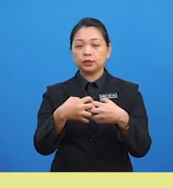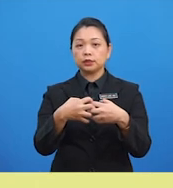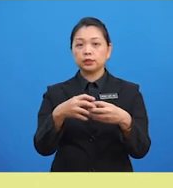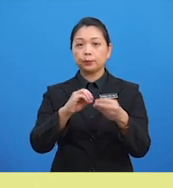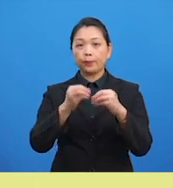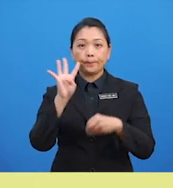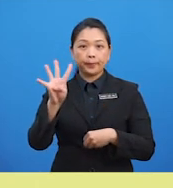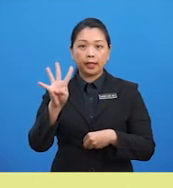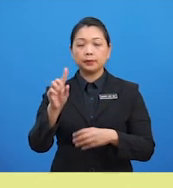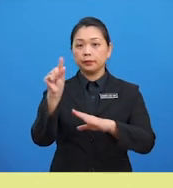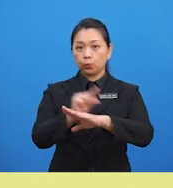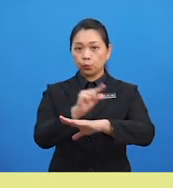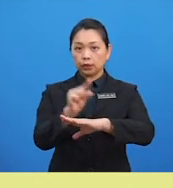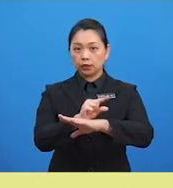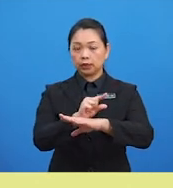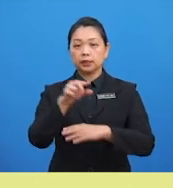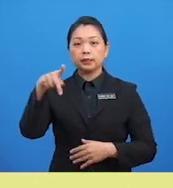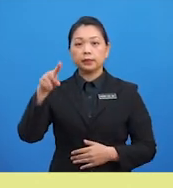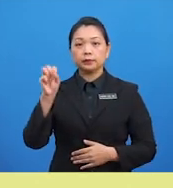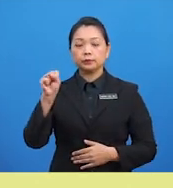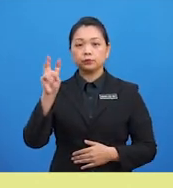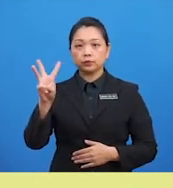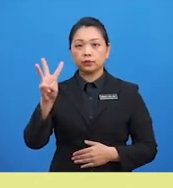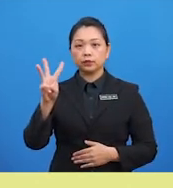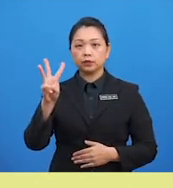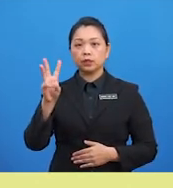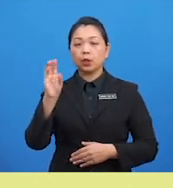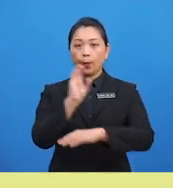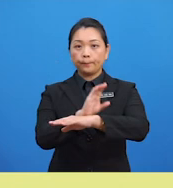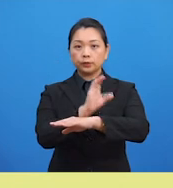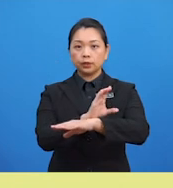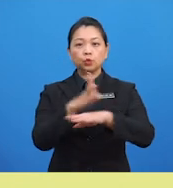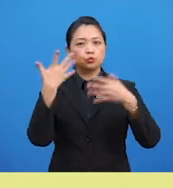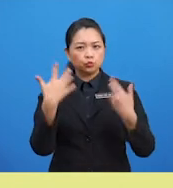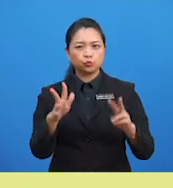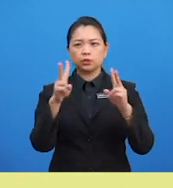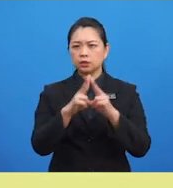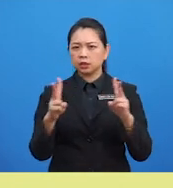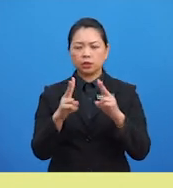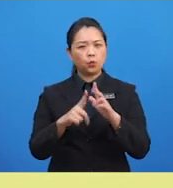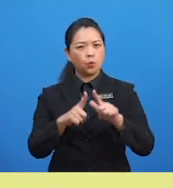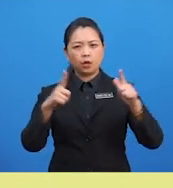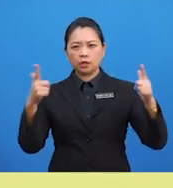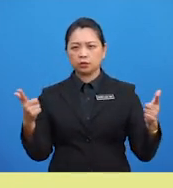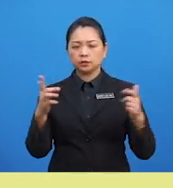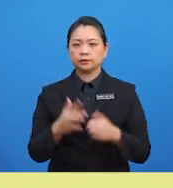penggunaan perisian dalam komputer sudah sangat meluas.